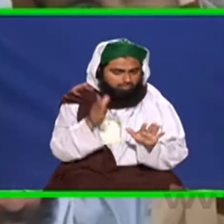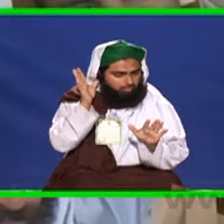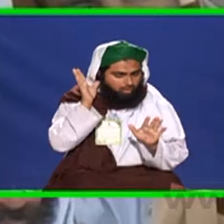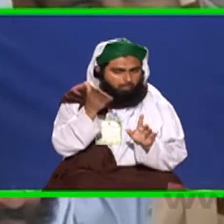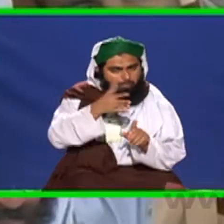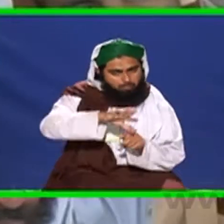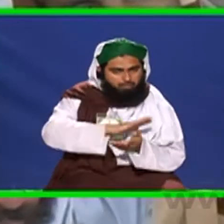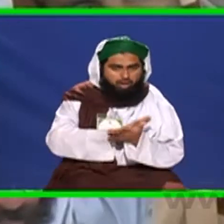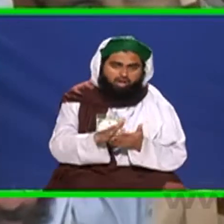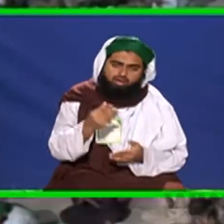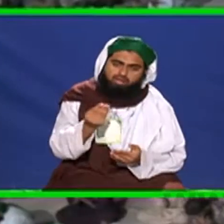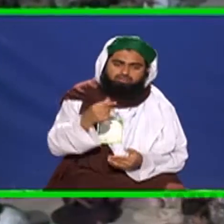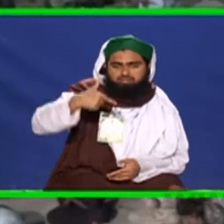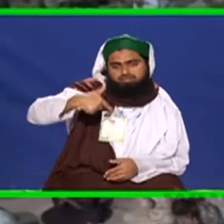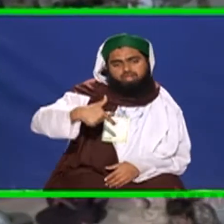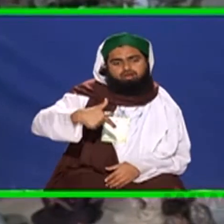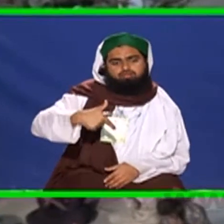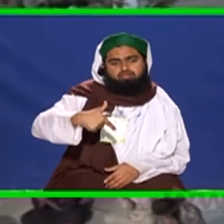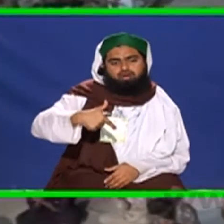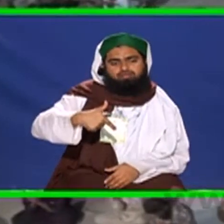बाद कितनी बार?